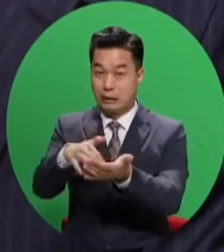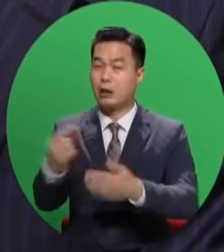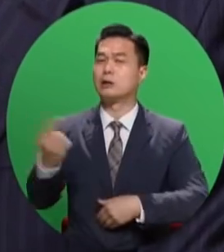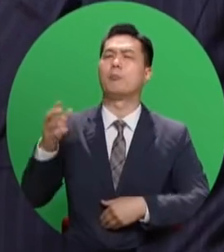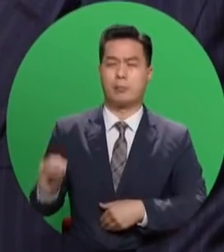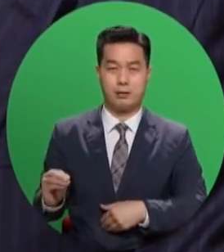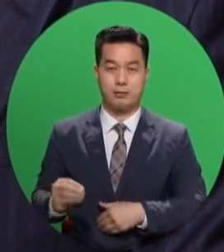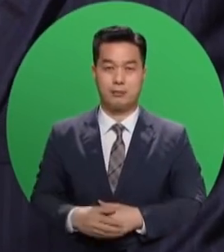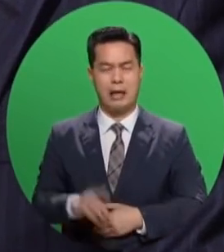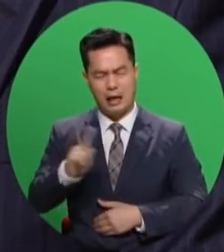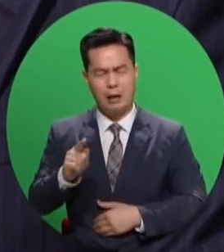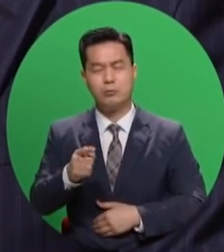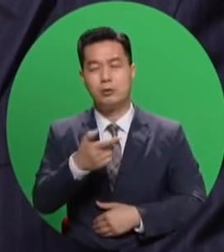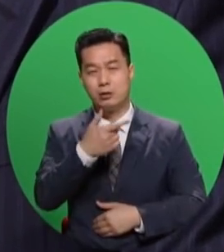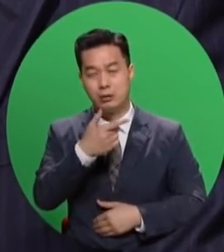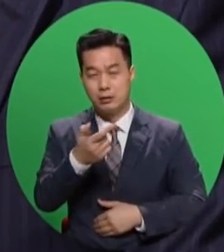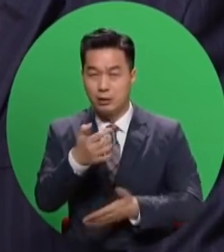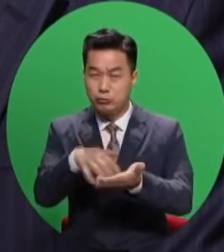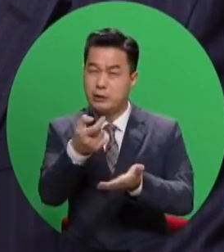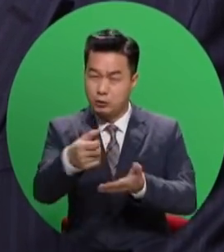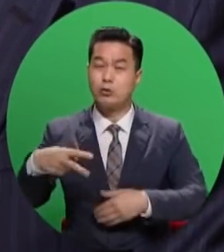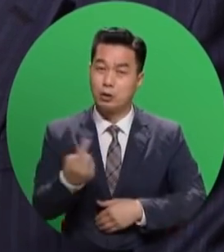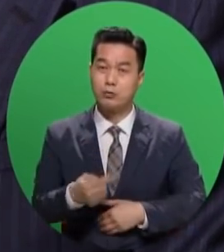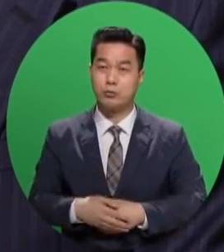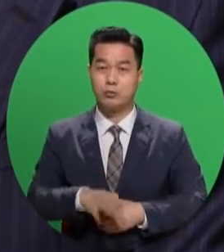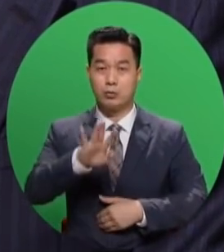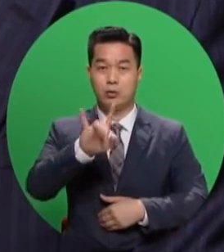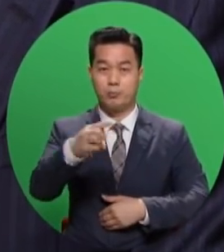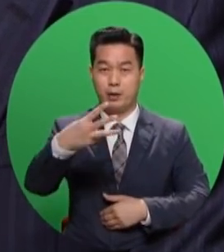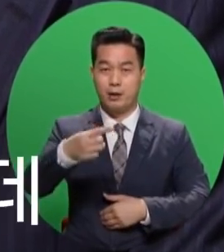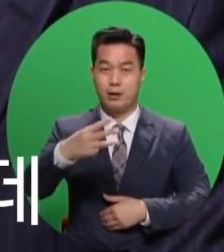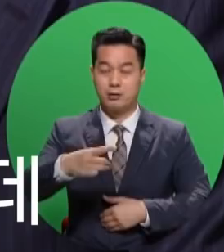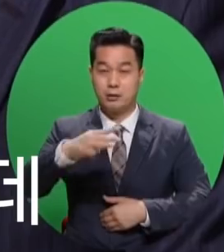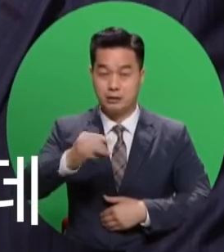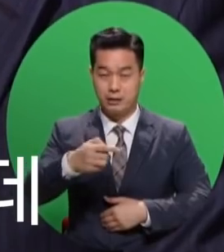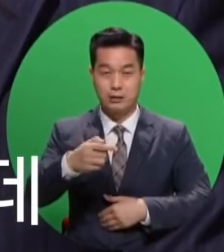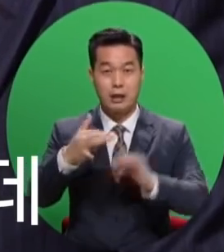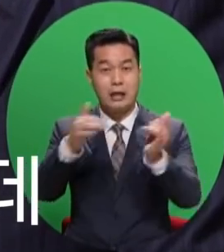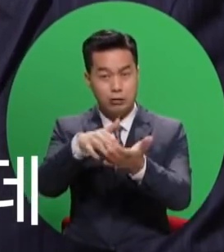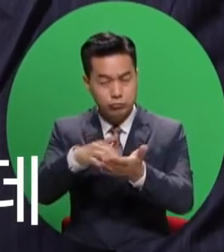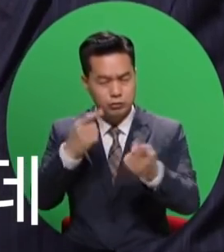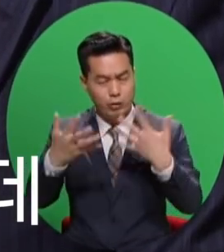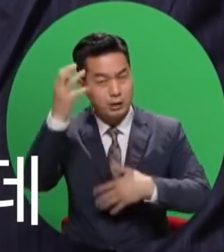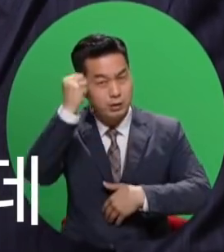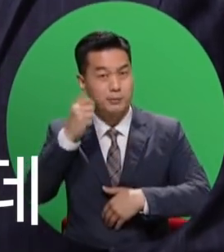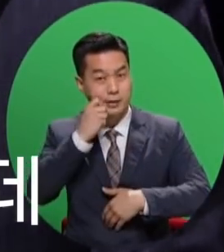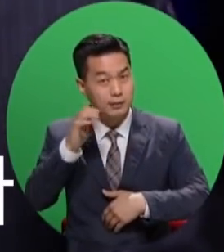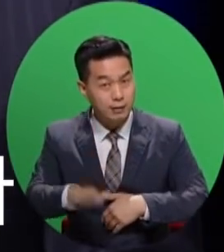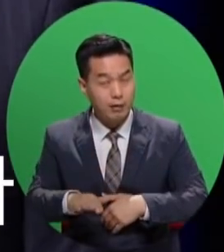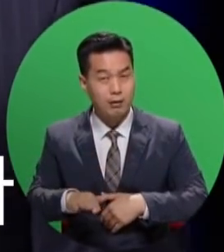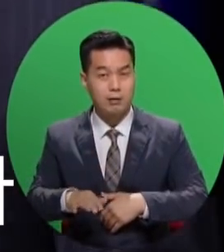입니다 아무리 적더라도 베를린은 베를린 인구가 어떻게되죠 그래서 그건 제가 절 정확히 어 못하겠는데